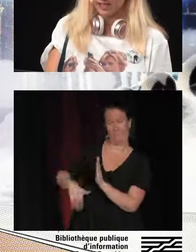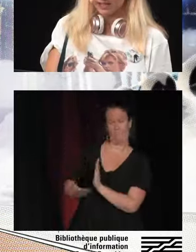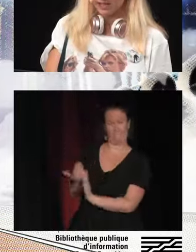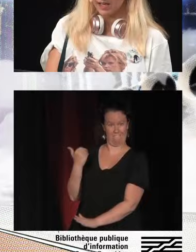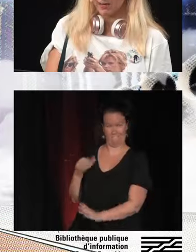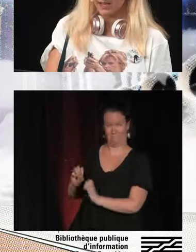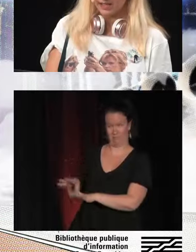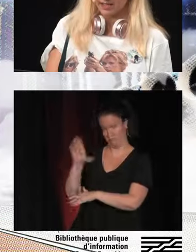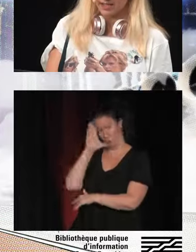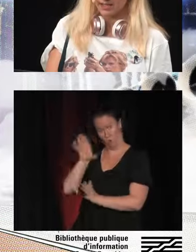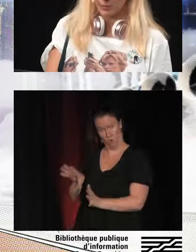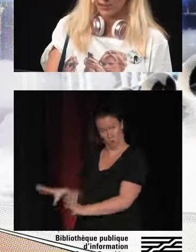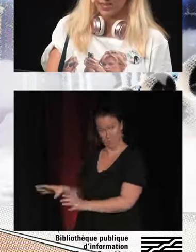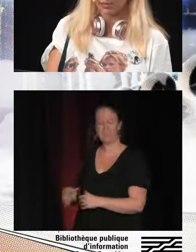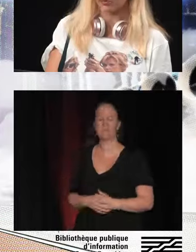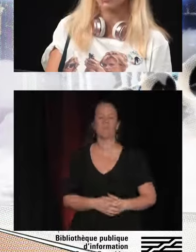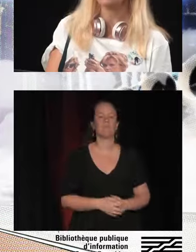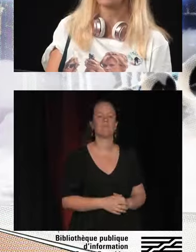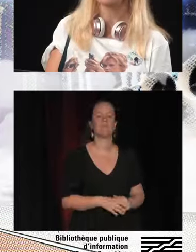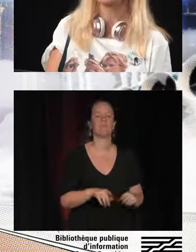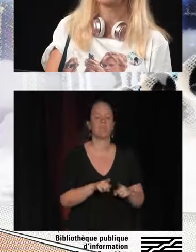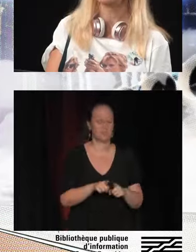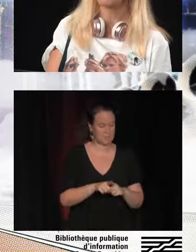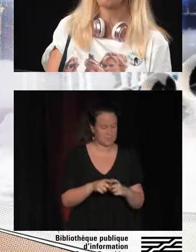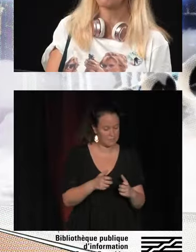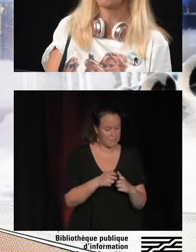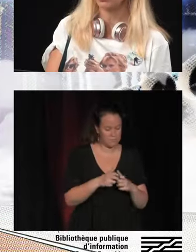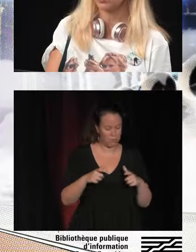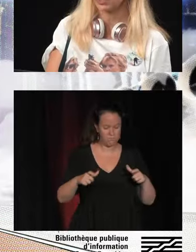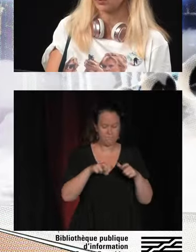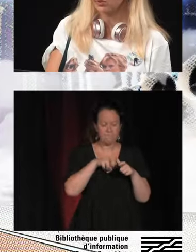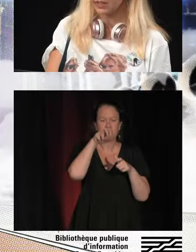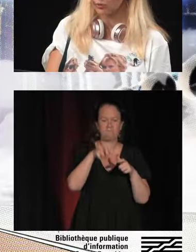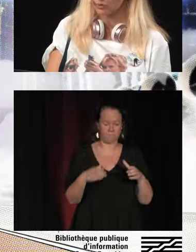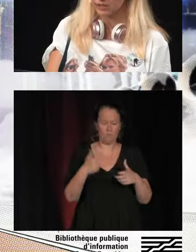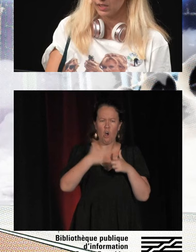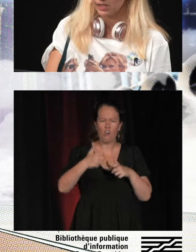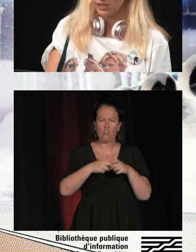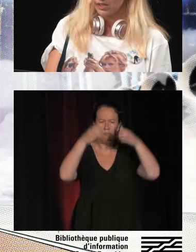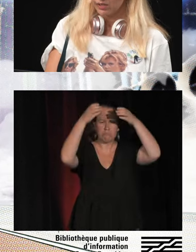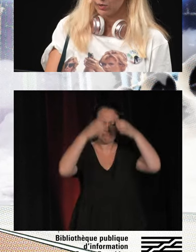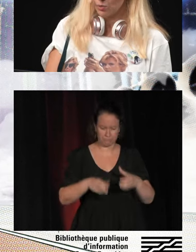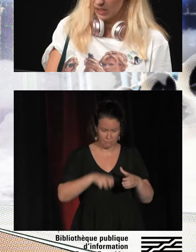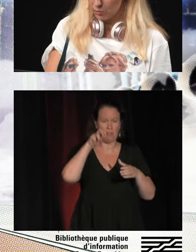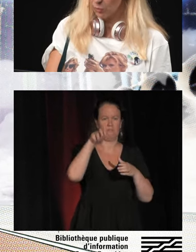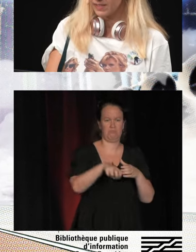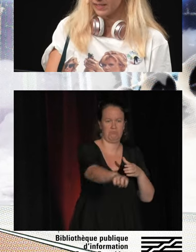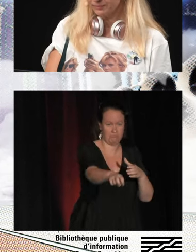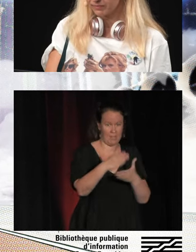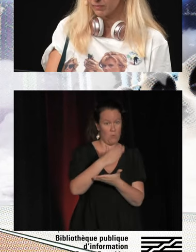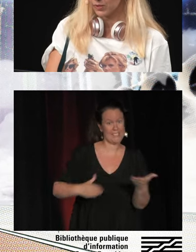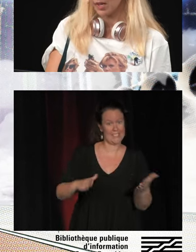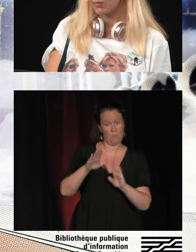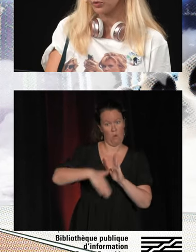et la moitié des obstacles, donc les trompes là, donc les gros blocs de cailloux qui tombent, sont réduits de